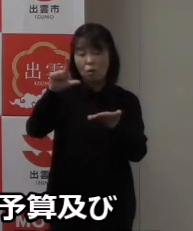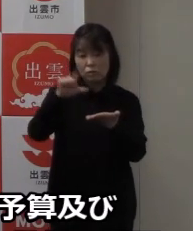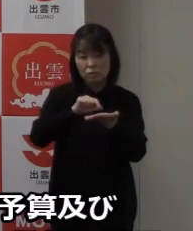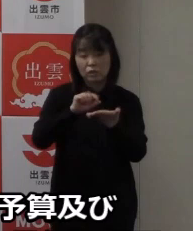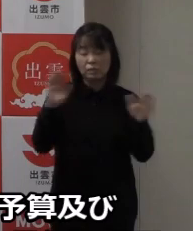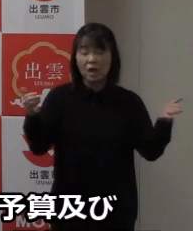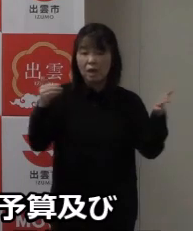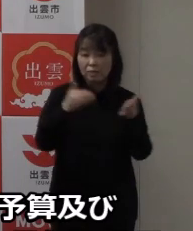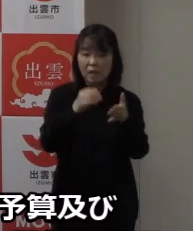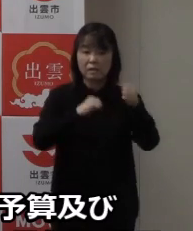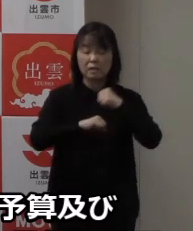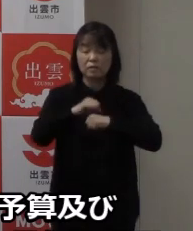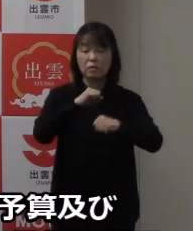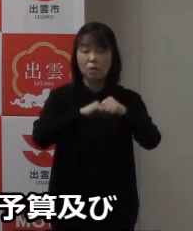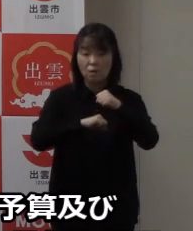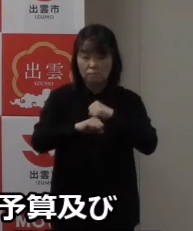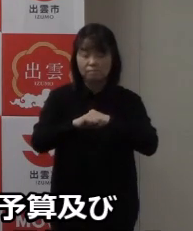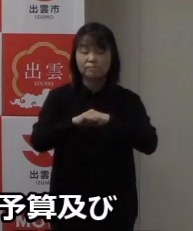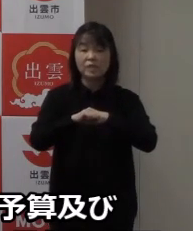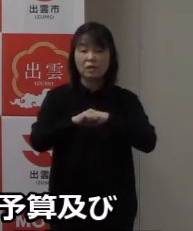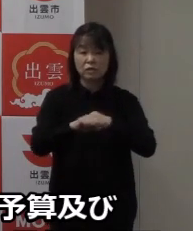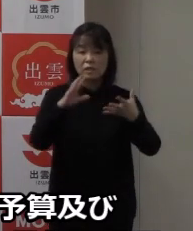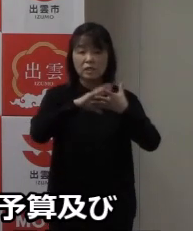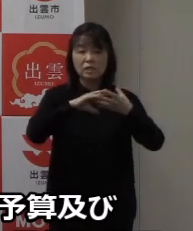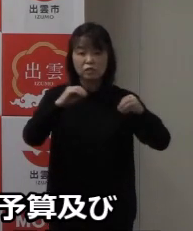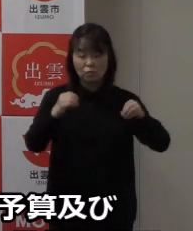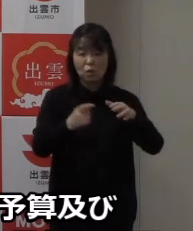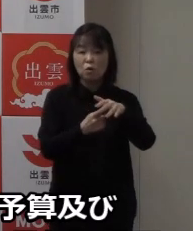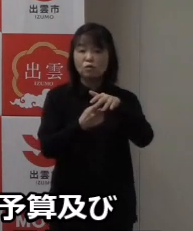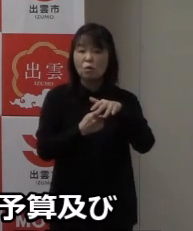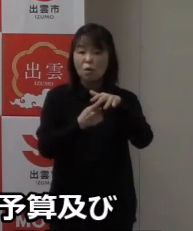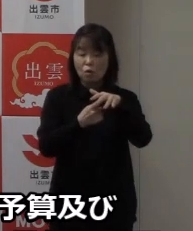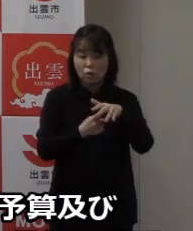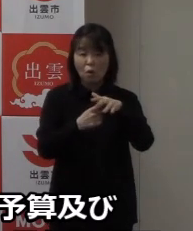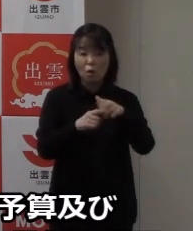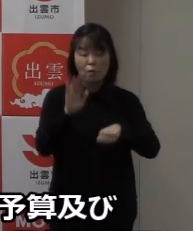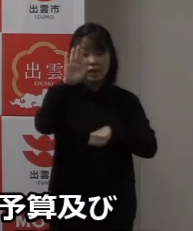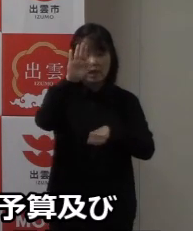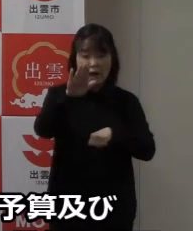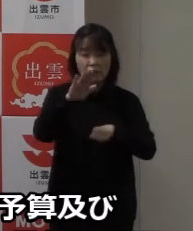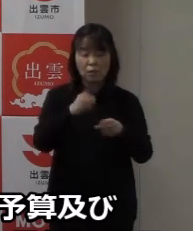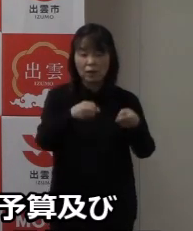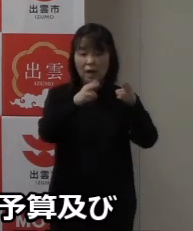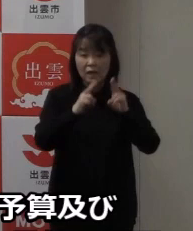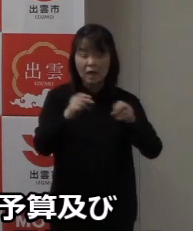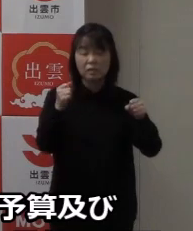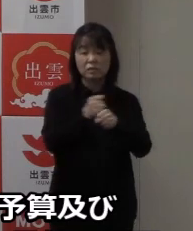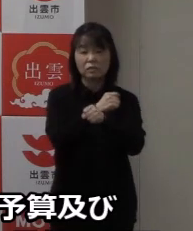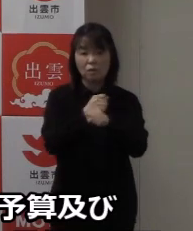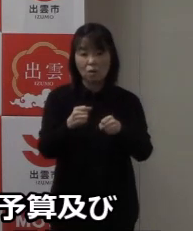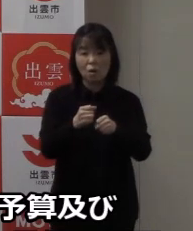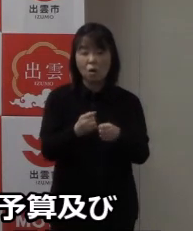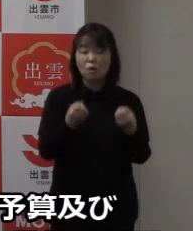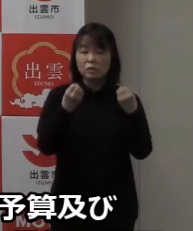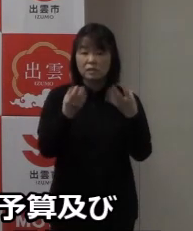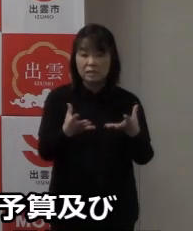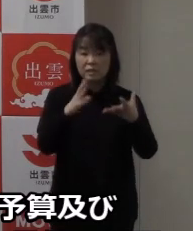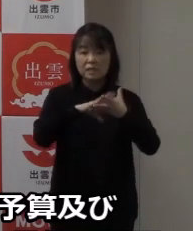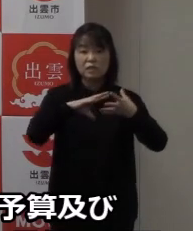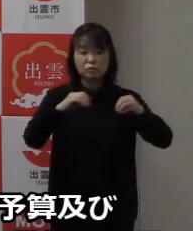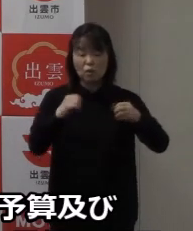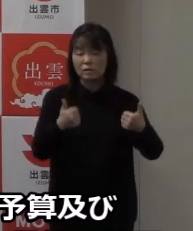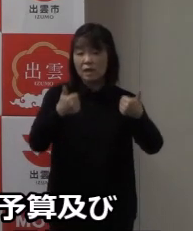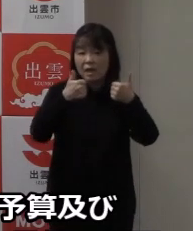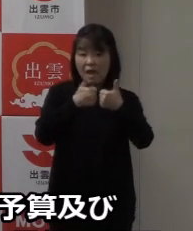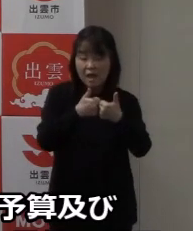行っております出雲農業未来の架け橋事業、また新農業、新出雲農業チャレンジ